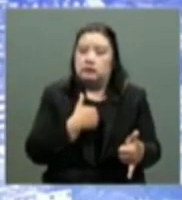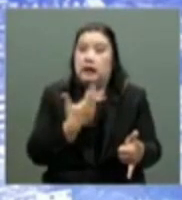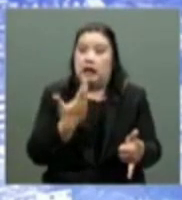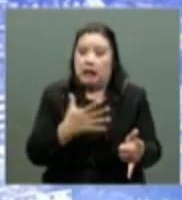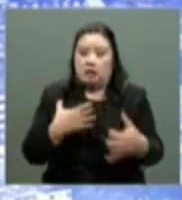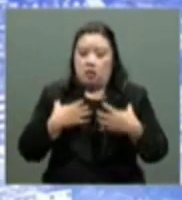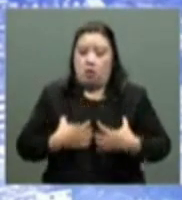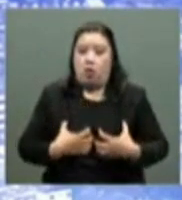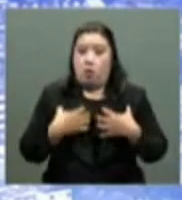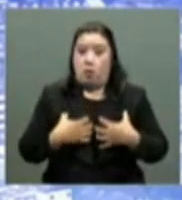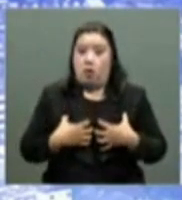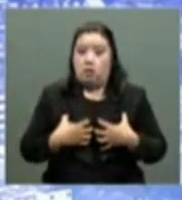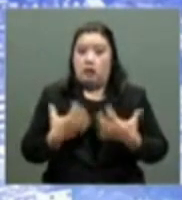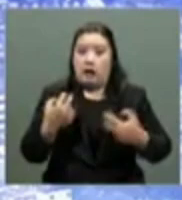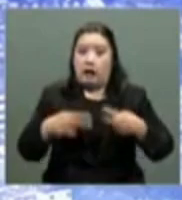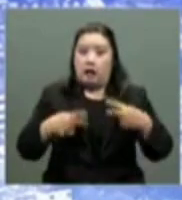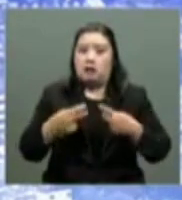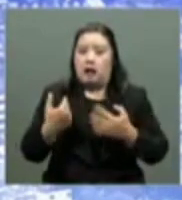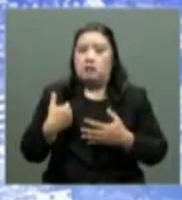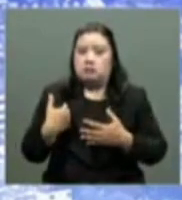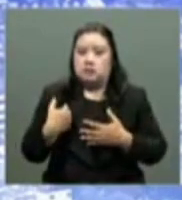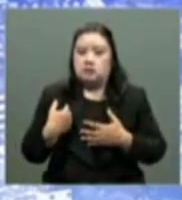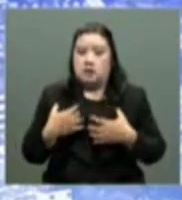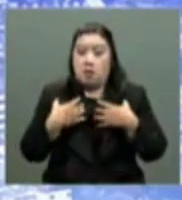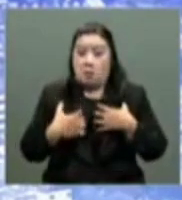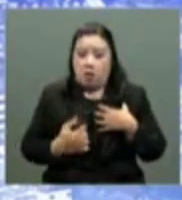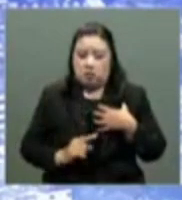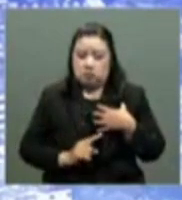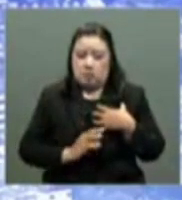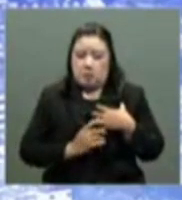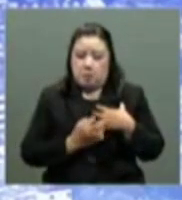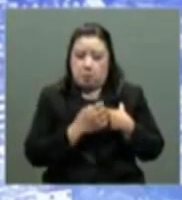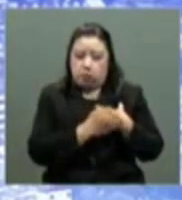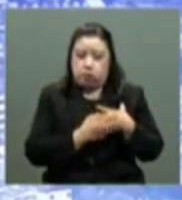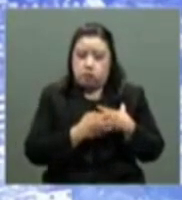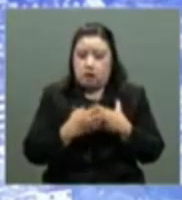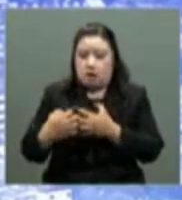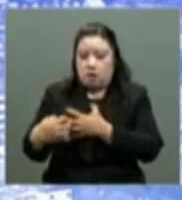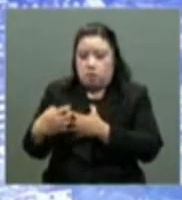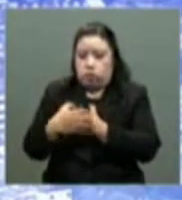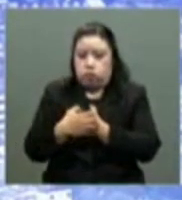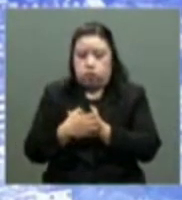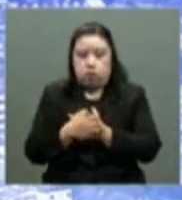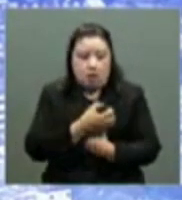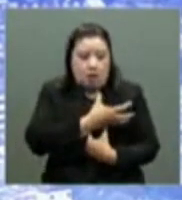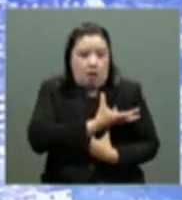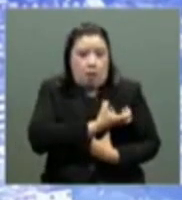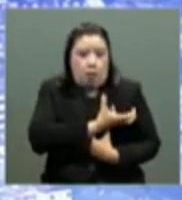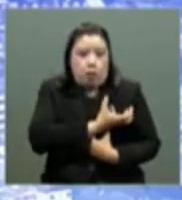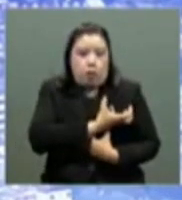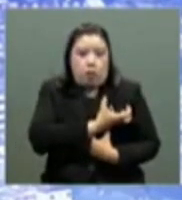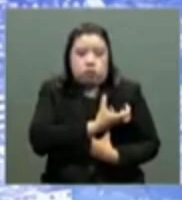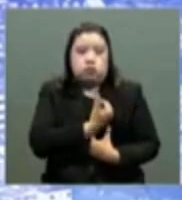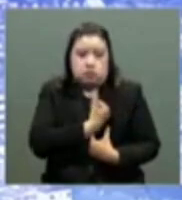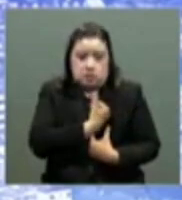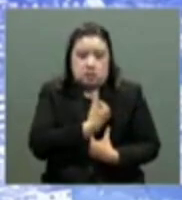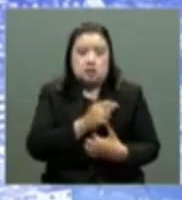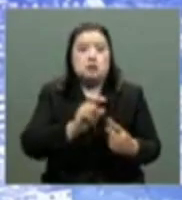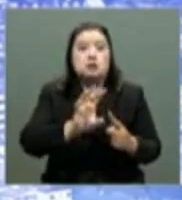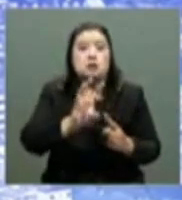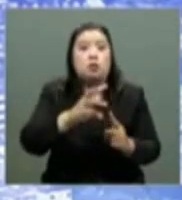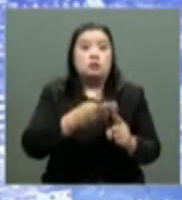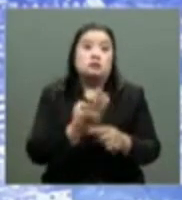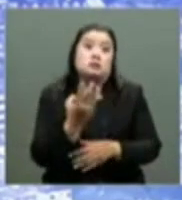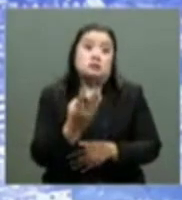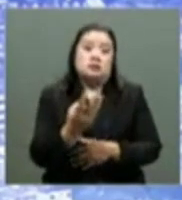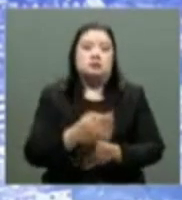ย์ปอดก็พบว่ามีการอักเสบในปอดอย่างรุนแรงแล้วก็มีหัวใจโตด้วยวันที่6เมษายนผู้ป่วยก็